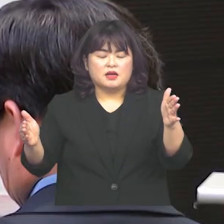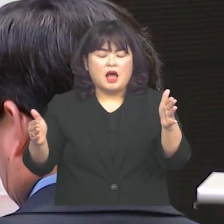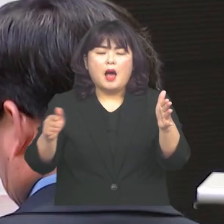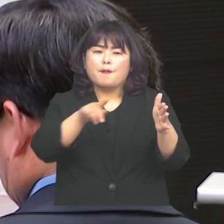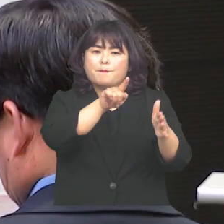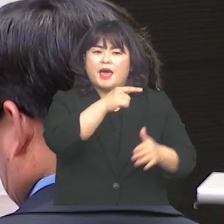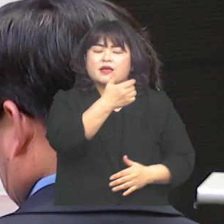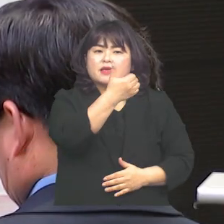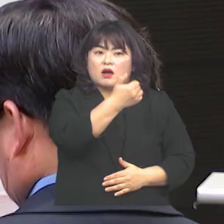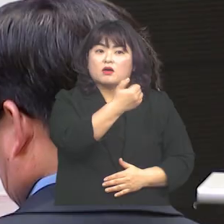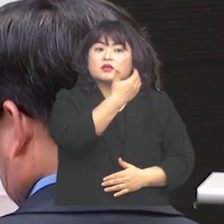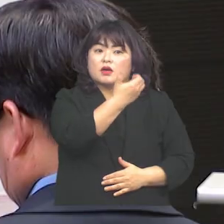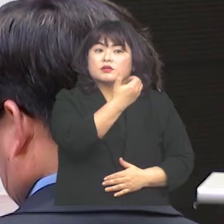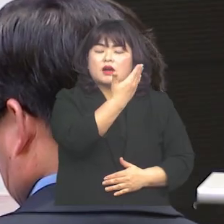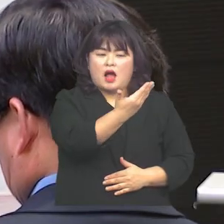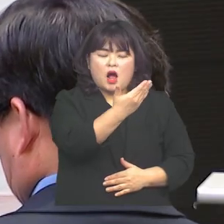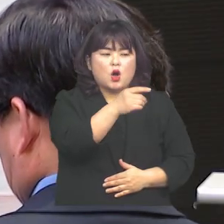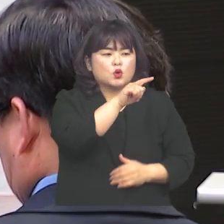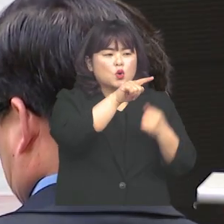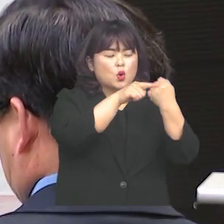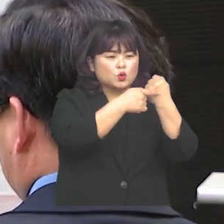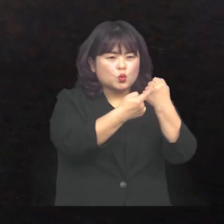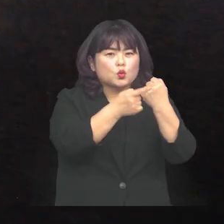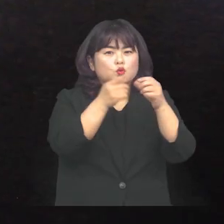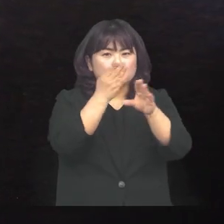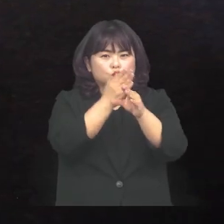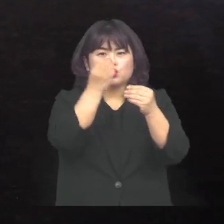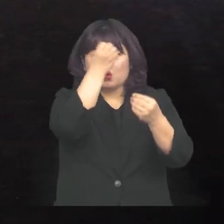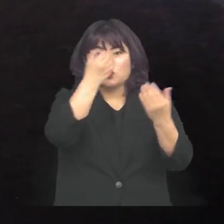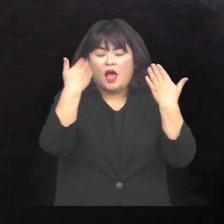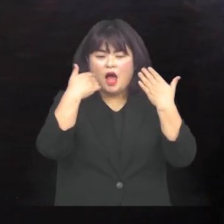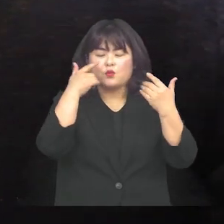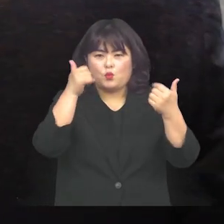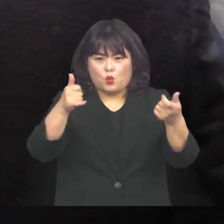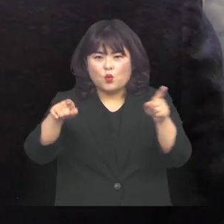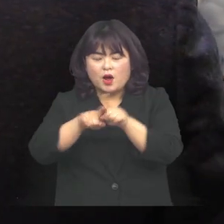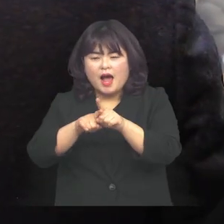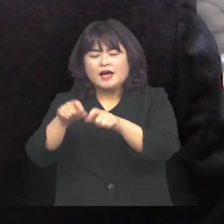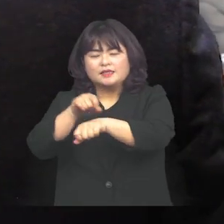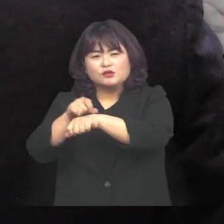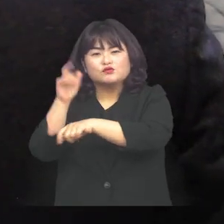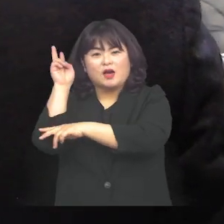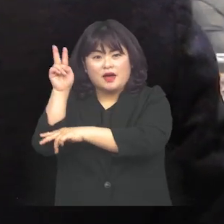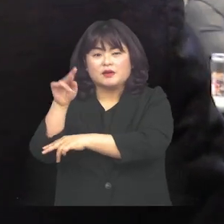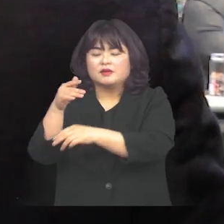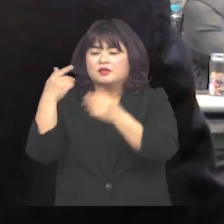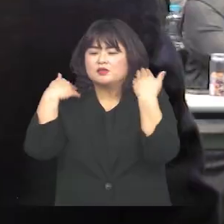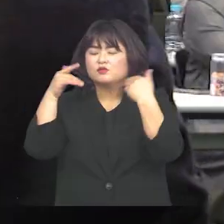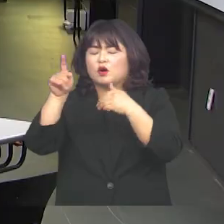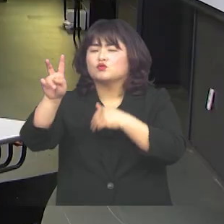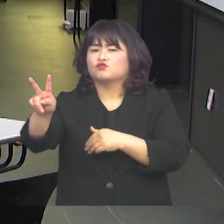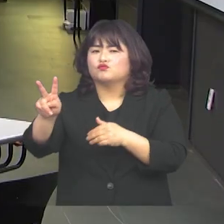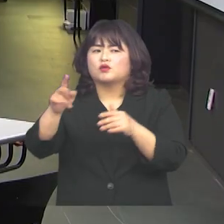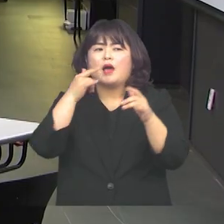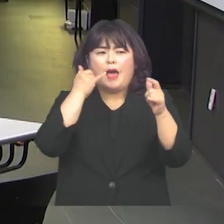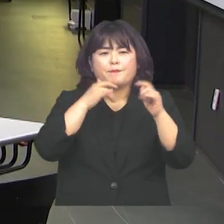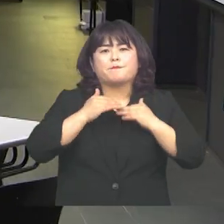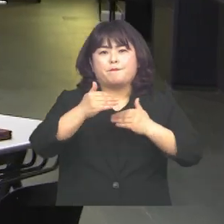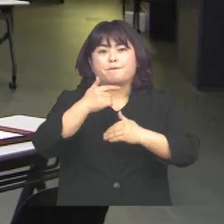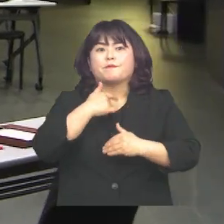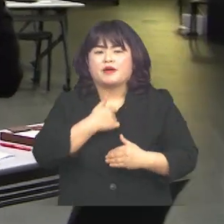39차례에 걸쳐 189개 초중고와 2개 특수학교 학교장들과의 간담회, 학부모 대표들과의